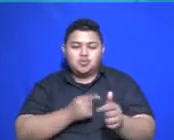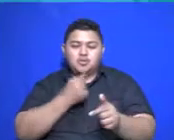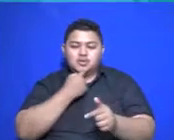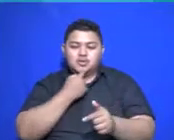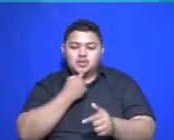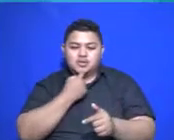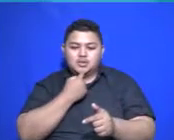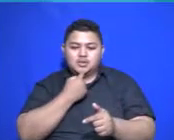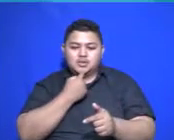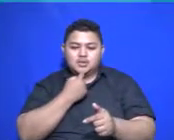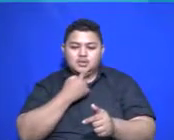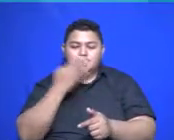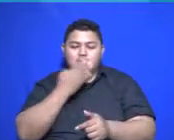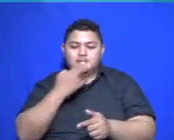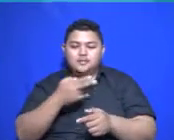di launching